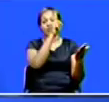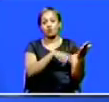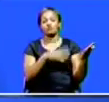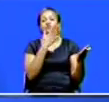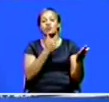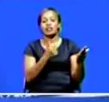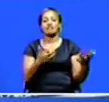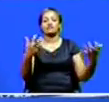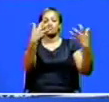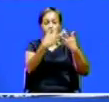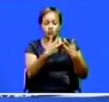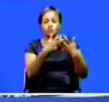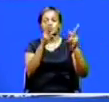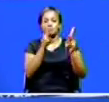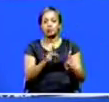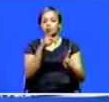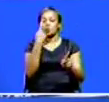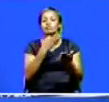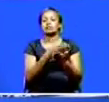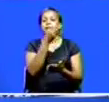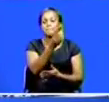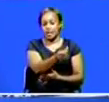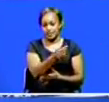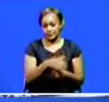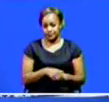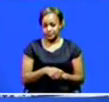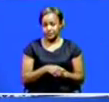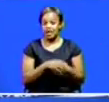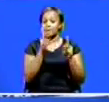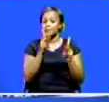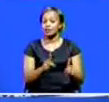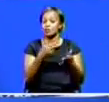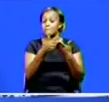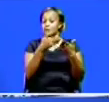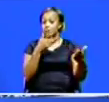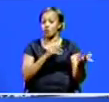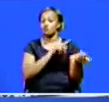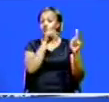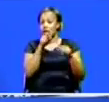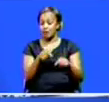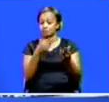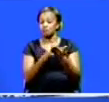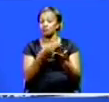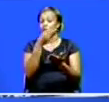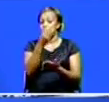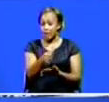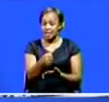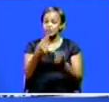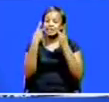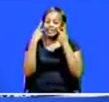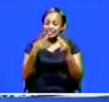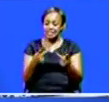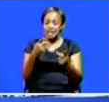muuzaji kokote aliko. Mnunuzi kabla aje kununua atakuwa ameona unauza kifaa chako pesa